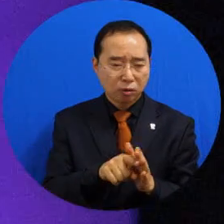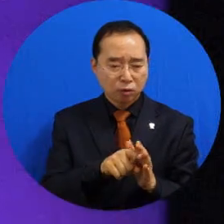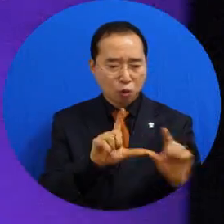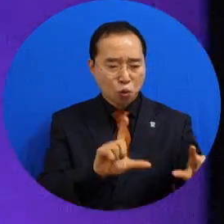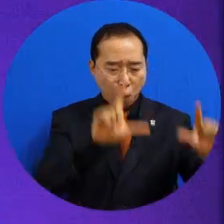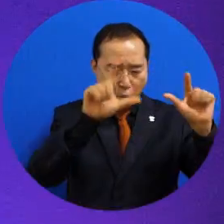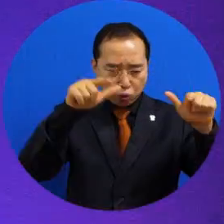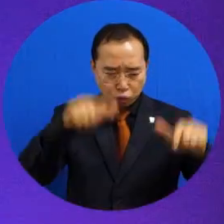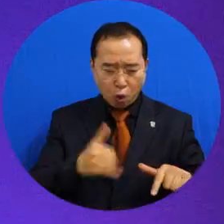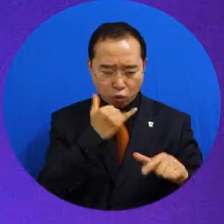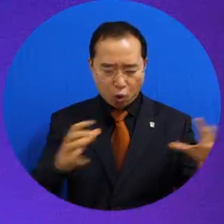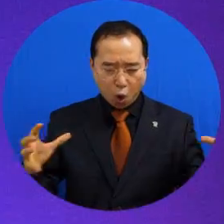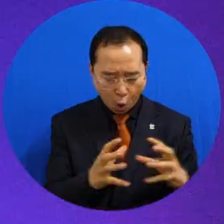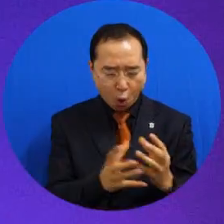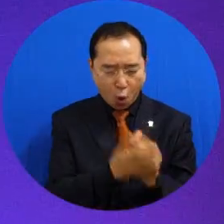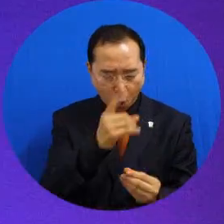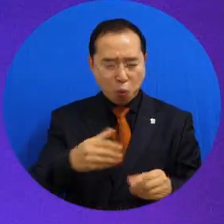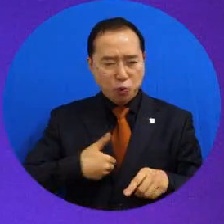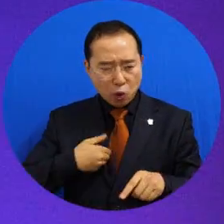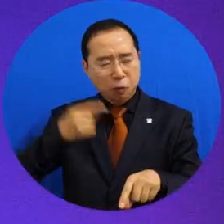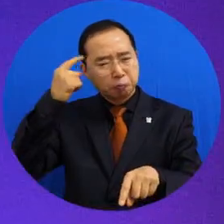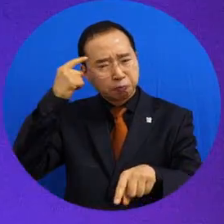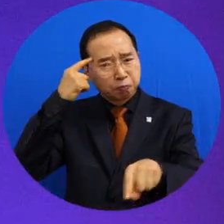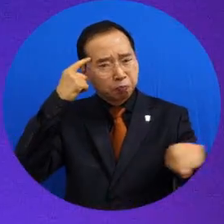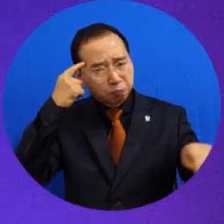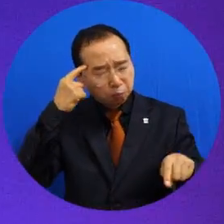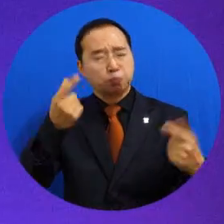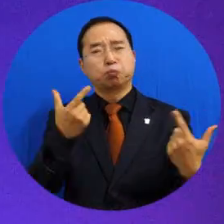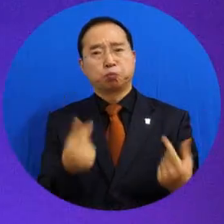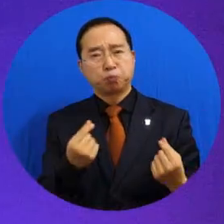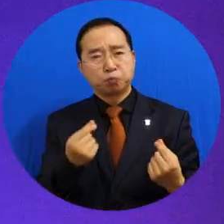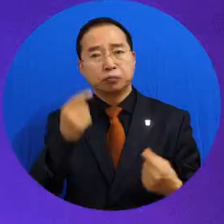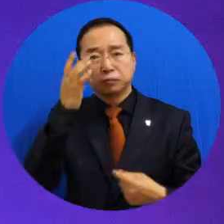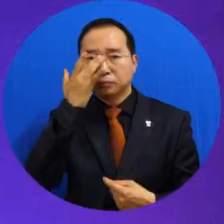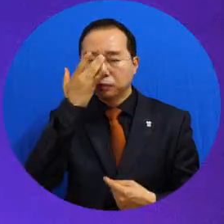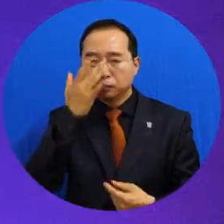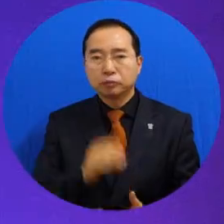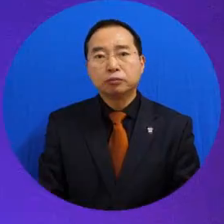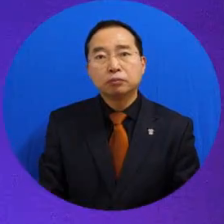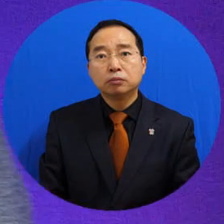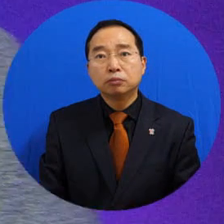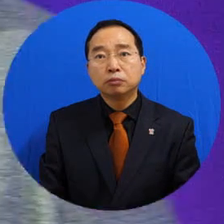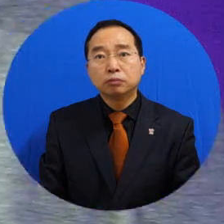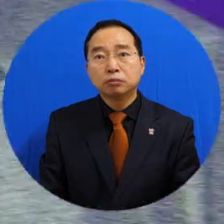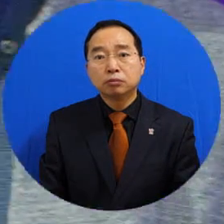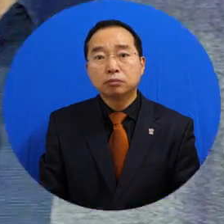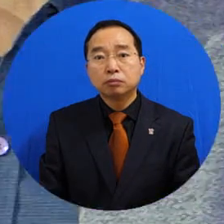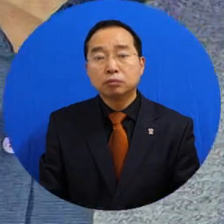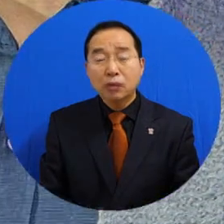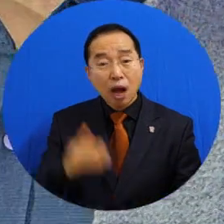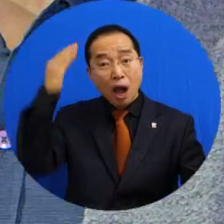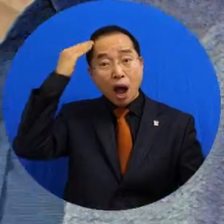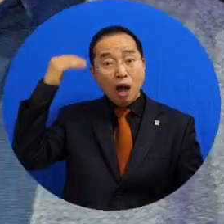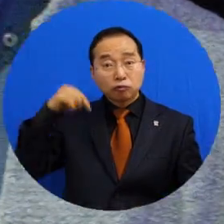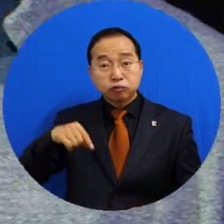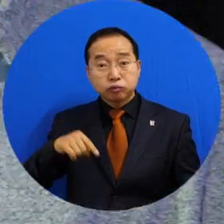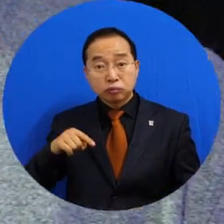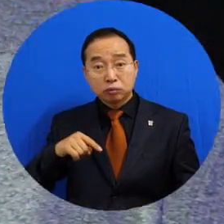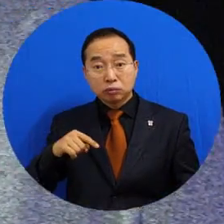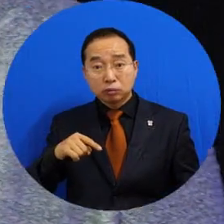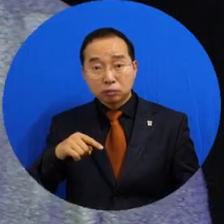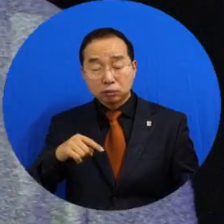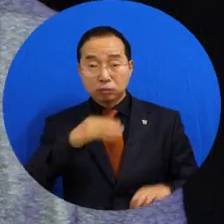이건 불가피한 당연히 이루어졌어야 될 그런 세대적 사명이었다. 우리는 너무 그걸 방치하고 있지 않나요?